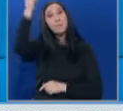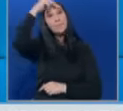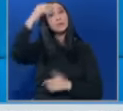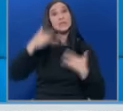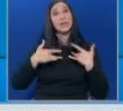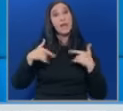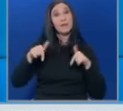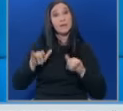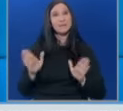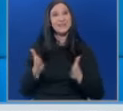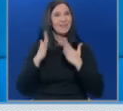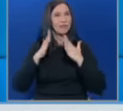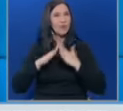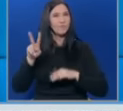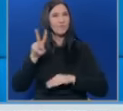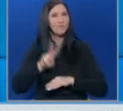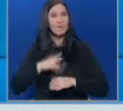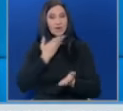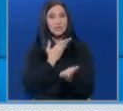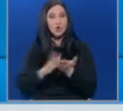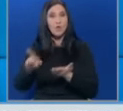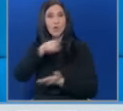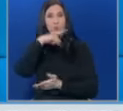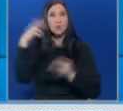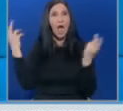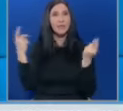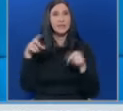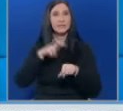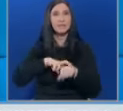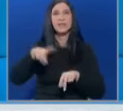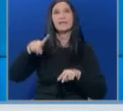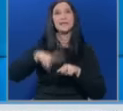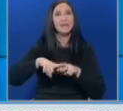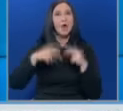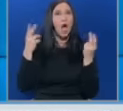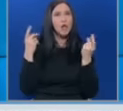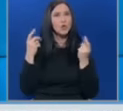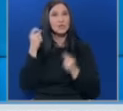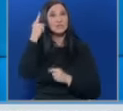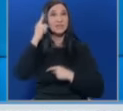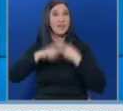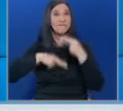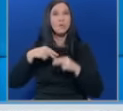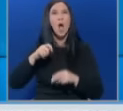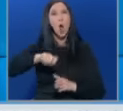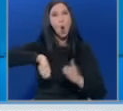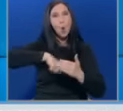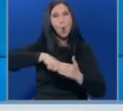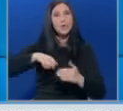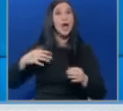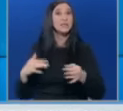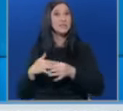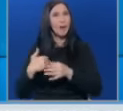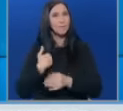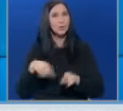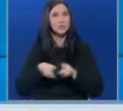Българският театър днес стана дом на двама прокудани от Русия артисти. Дмитрий Назаров, артистът от известния сериал «Кухня» и съпругата му, също